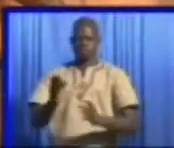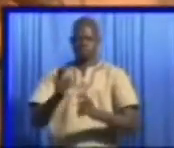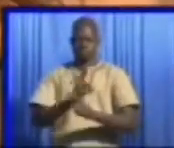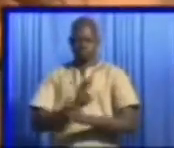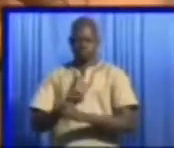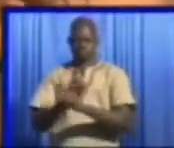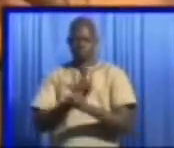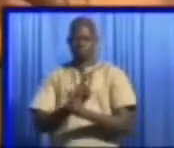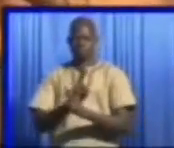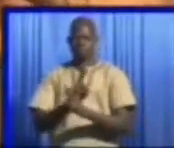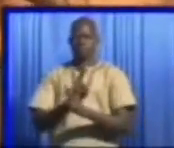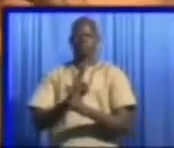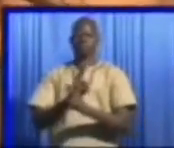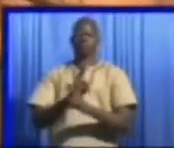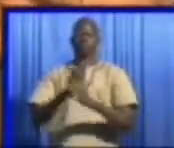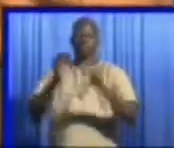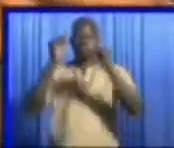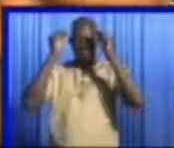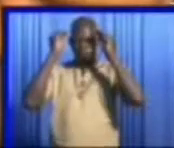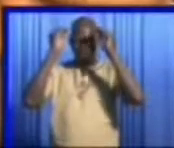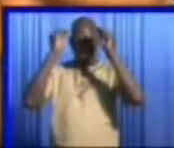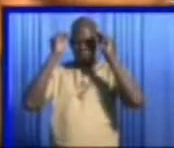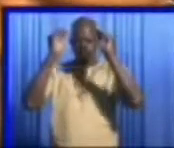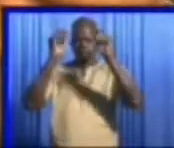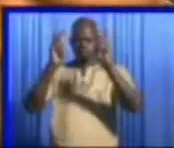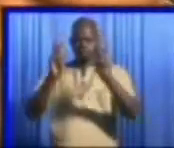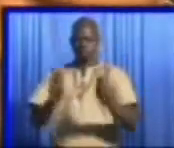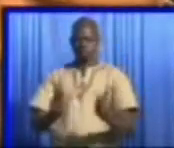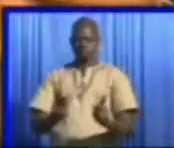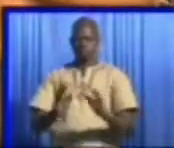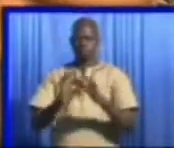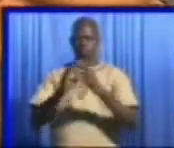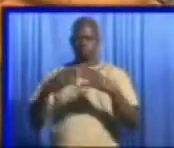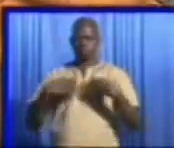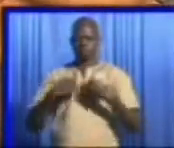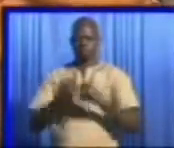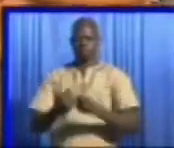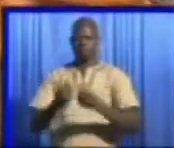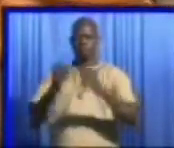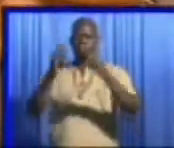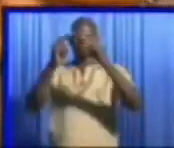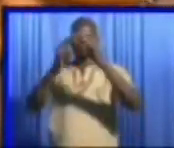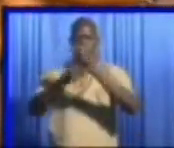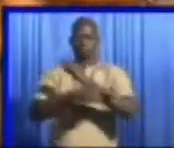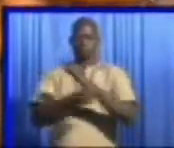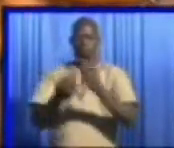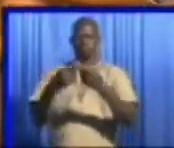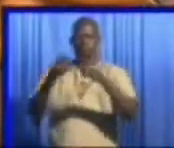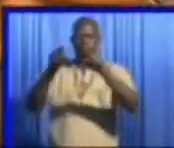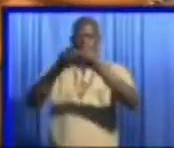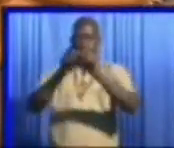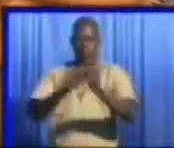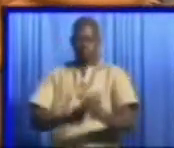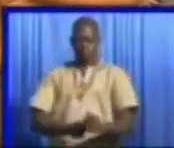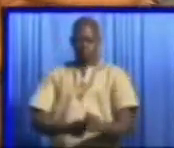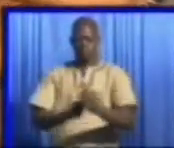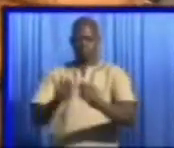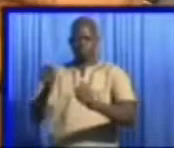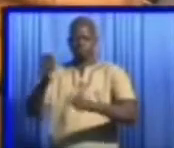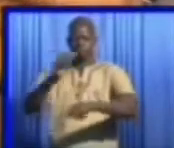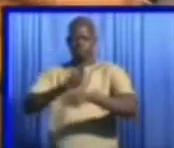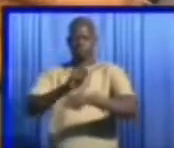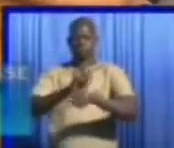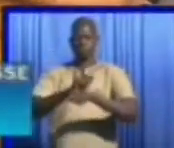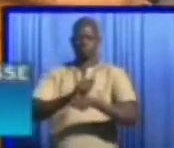supervision, en termes d'encadrement des personnels de santé au niveau régional, mais en termes aussi de suivi d'autres activités comme